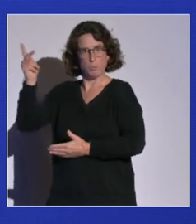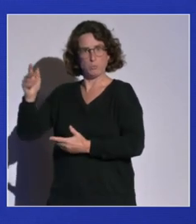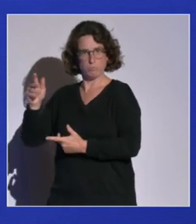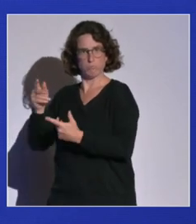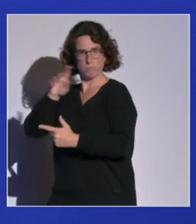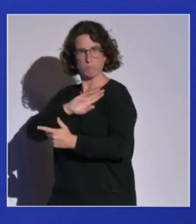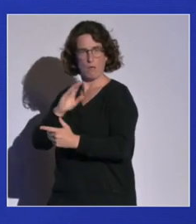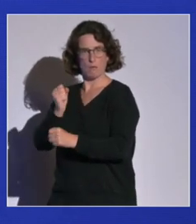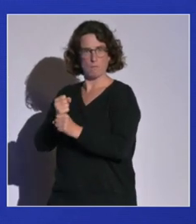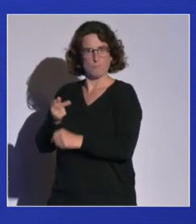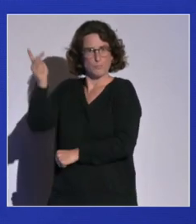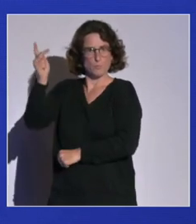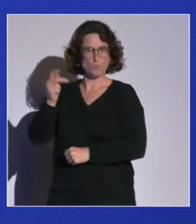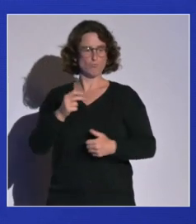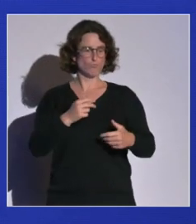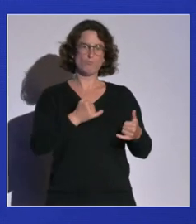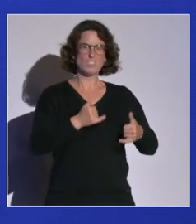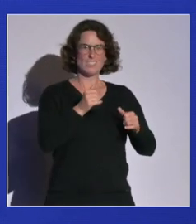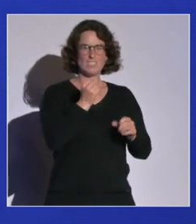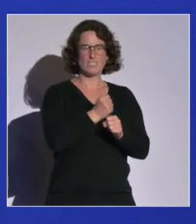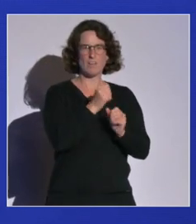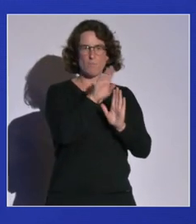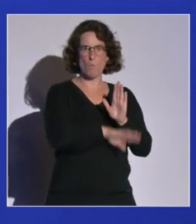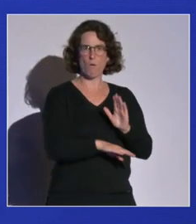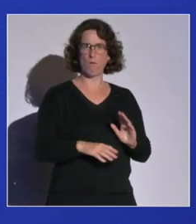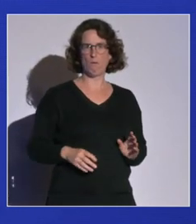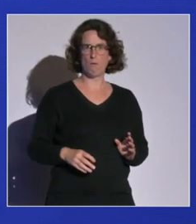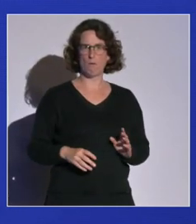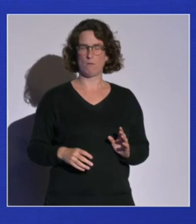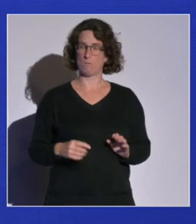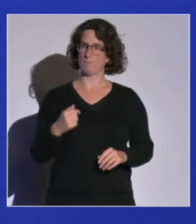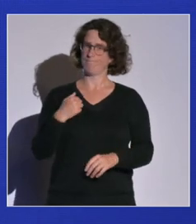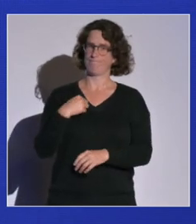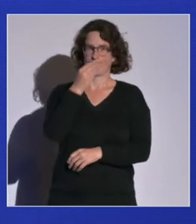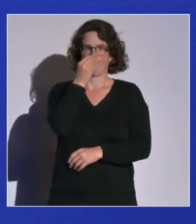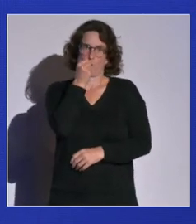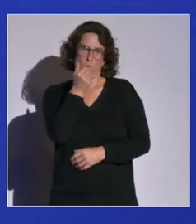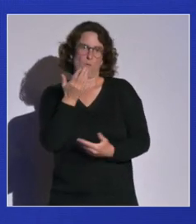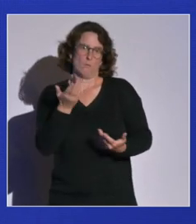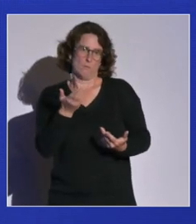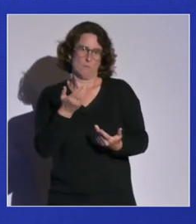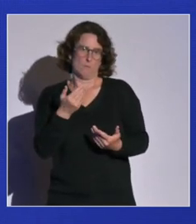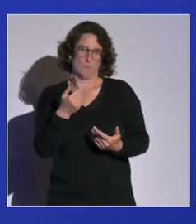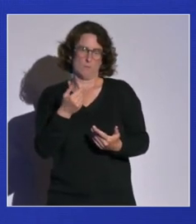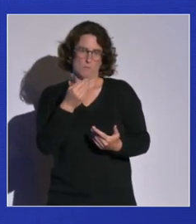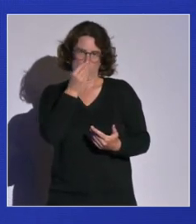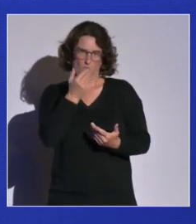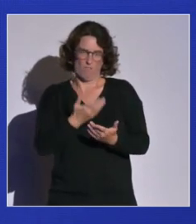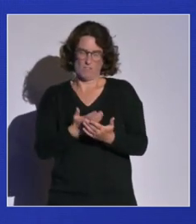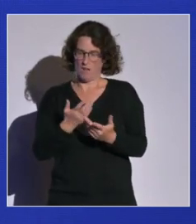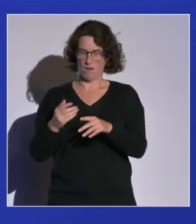assez. Moi, je ressens ça. Alors, je suis évidemment concerné. Je ressens ça comme une